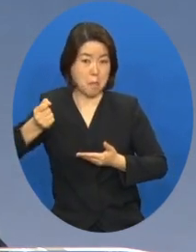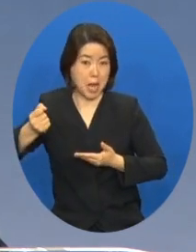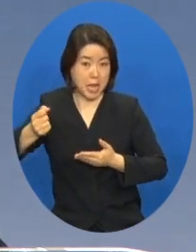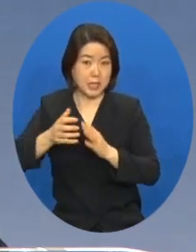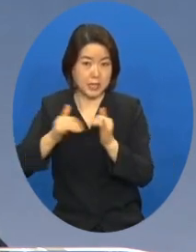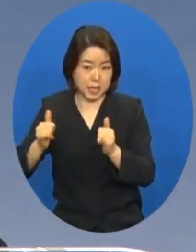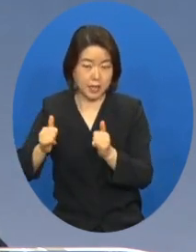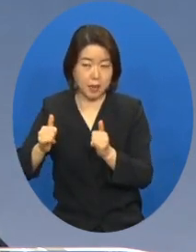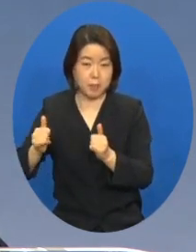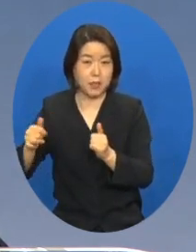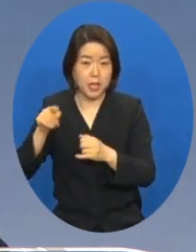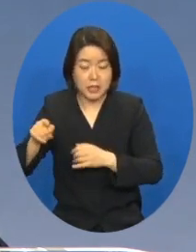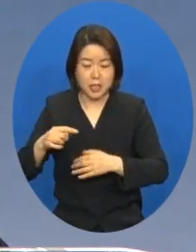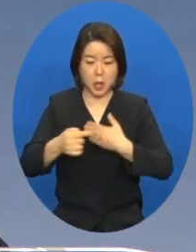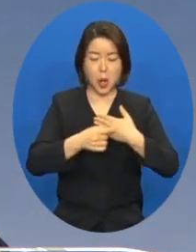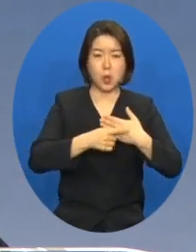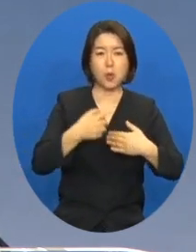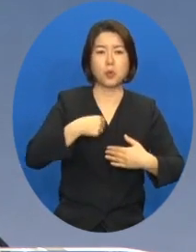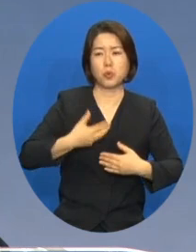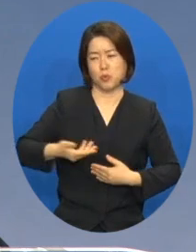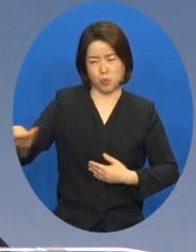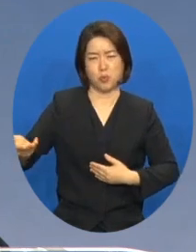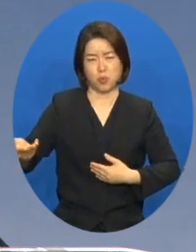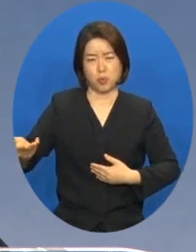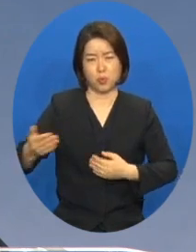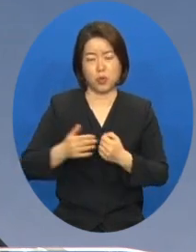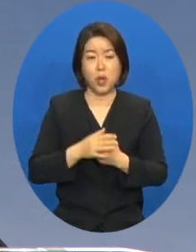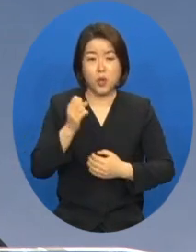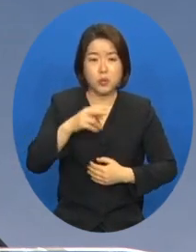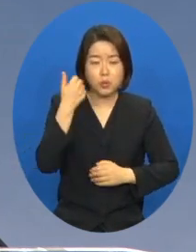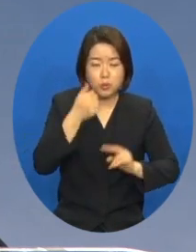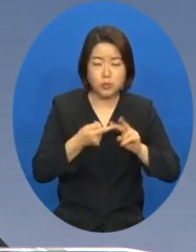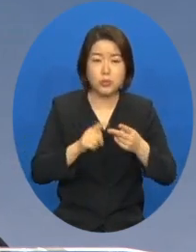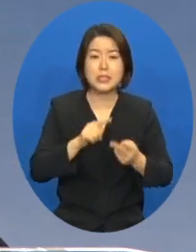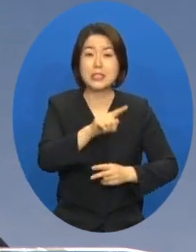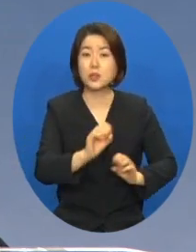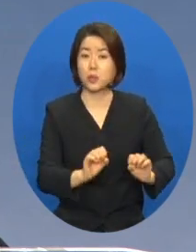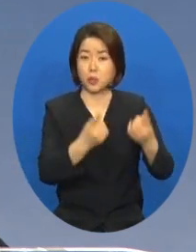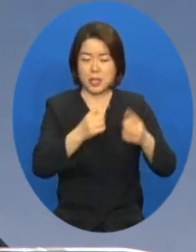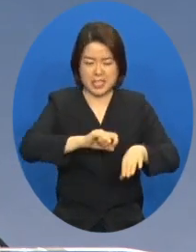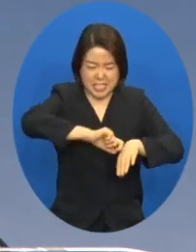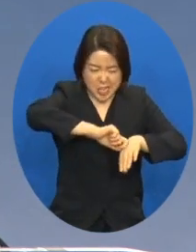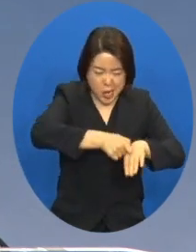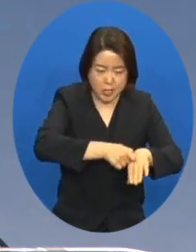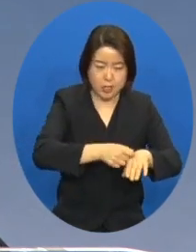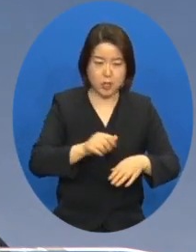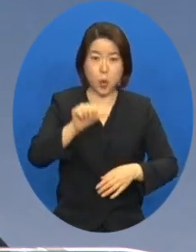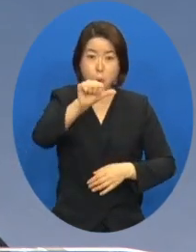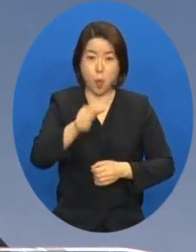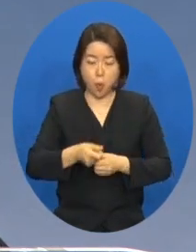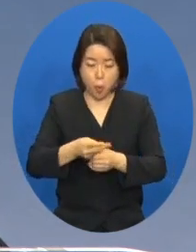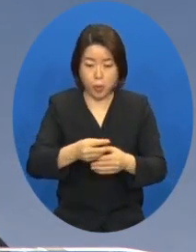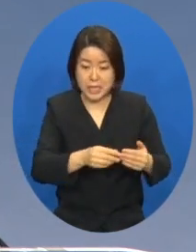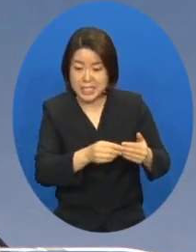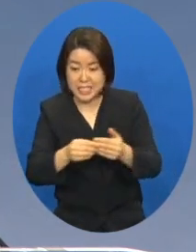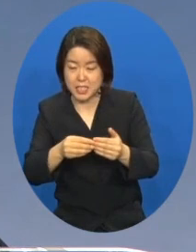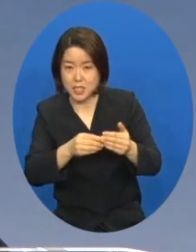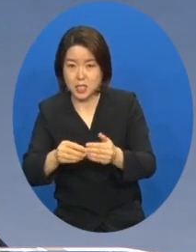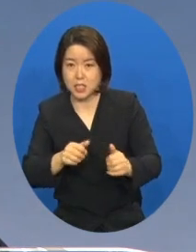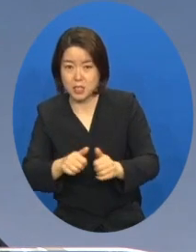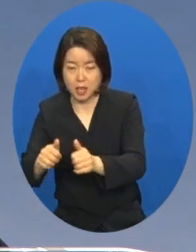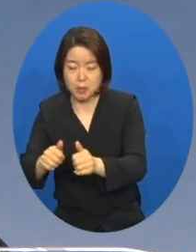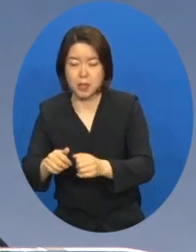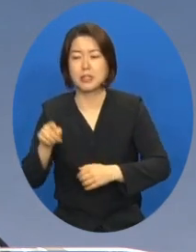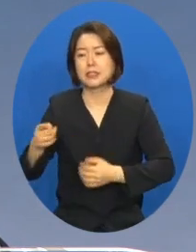자에게 겉옷까지도 가지게 하며 또 누구든지 너로 억지로 오리를 가게 하거든 그 사람과 심리를